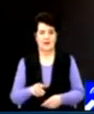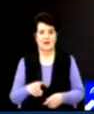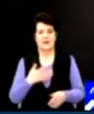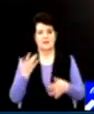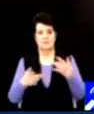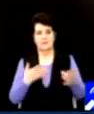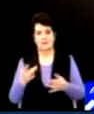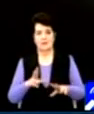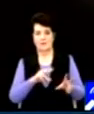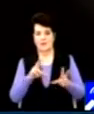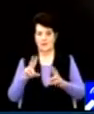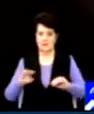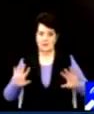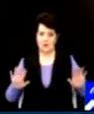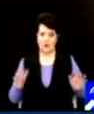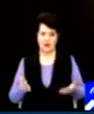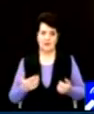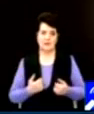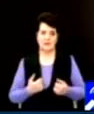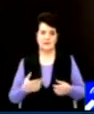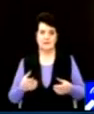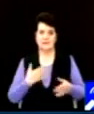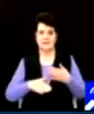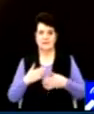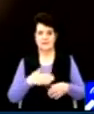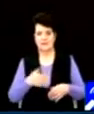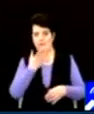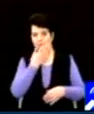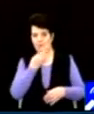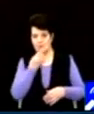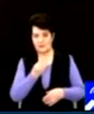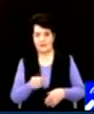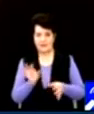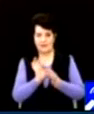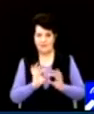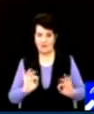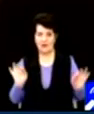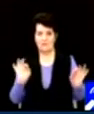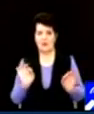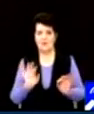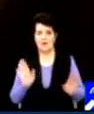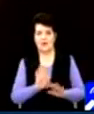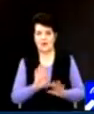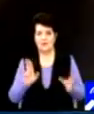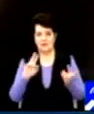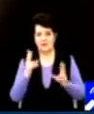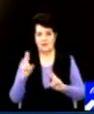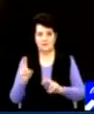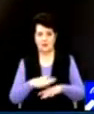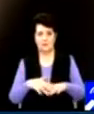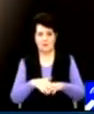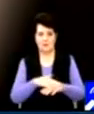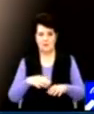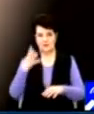spectator a avut fericita ocazie de a savura din frumusețea și farmecul cântecului și dansului